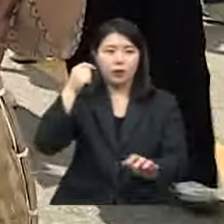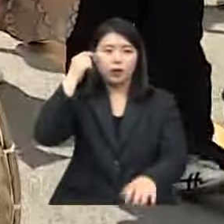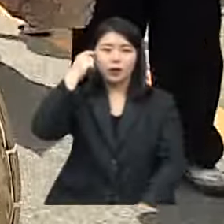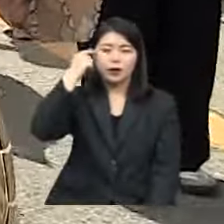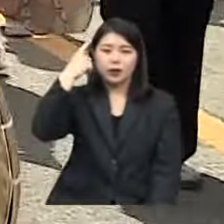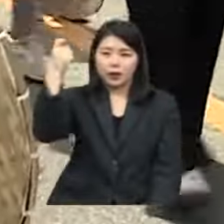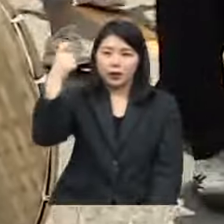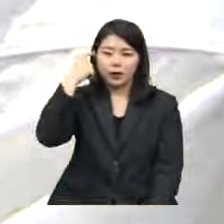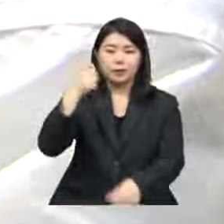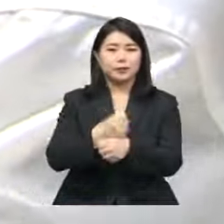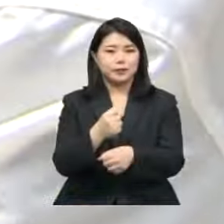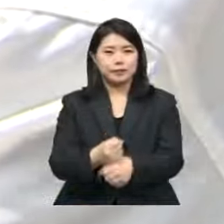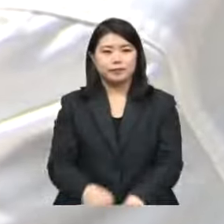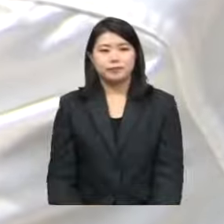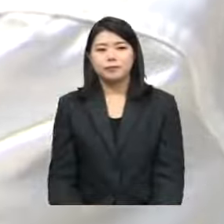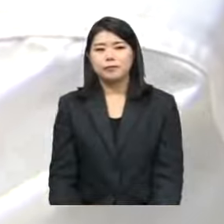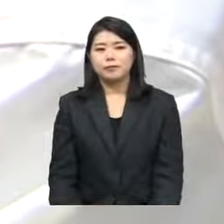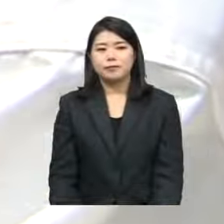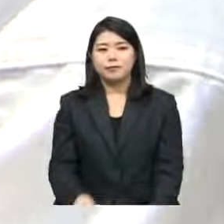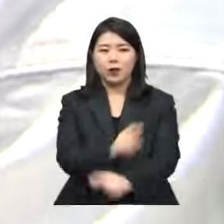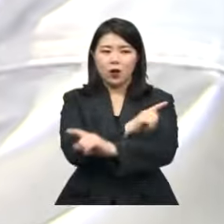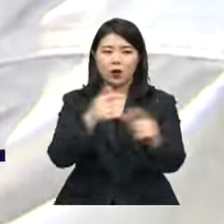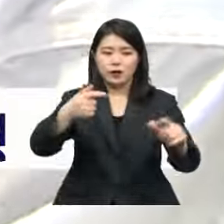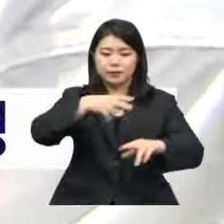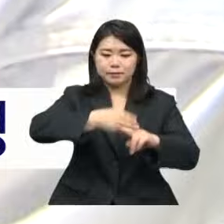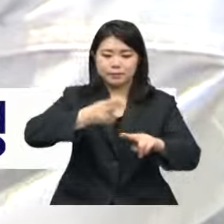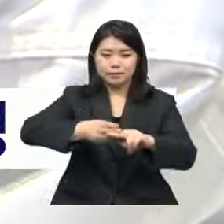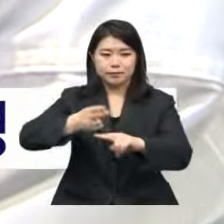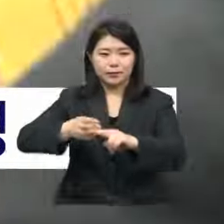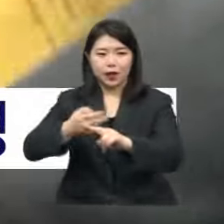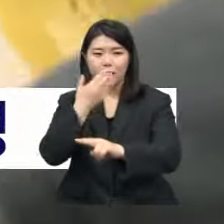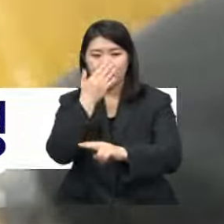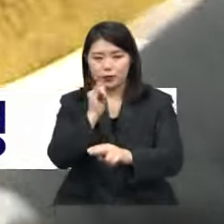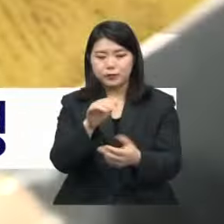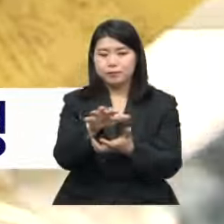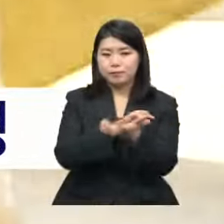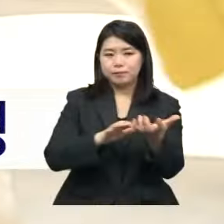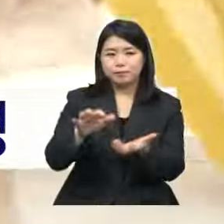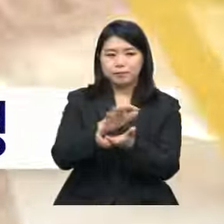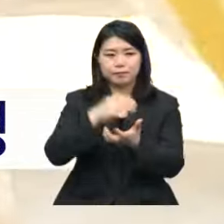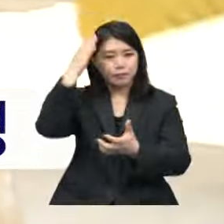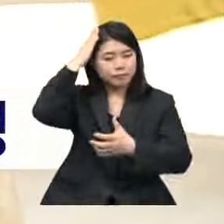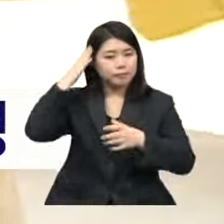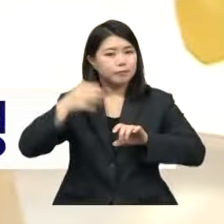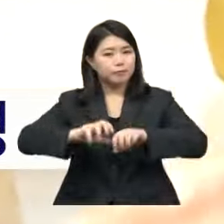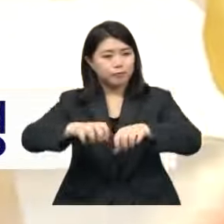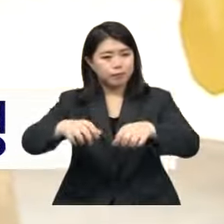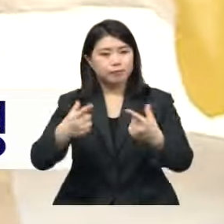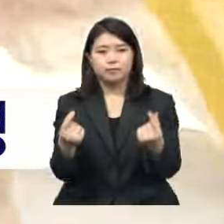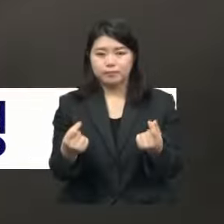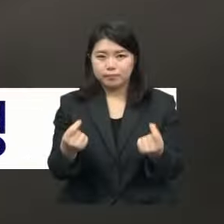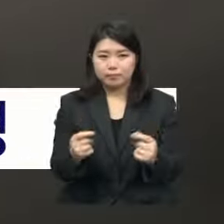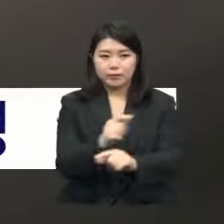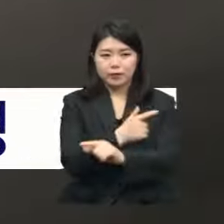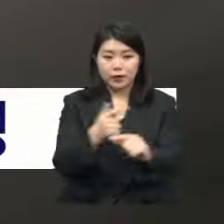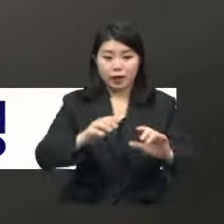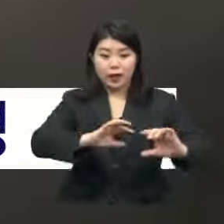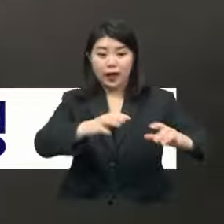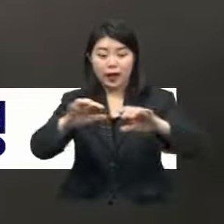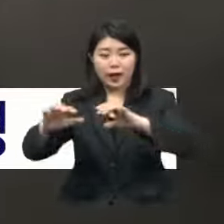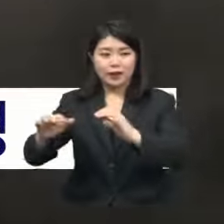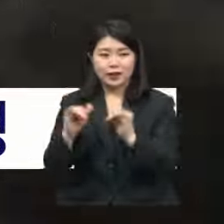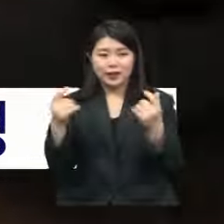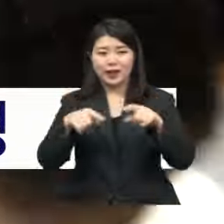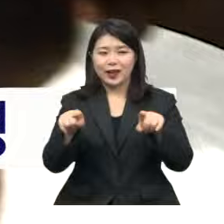시간을 보냅니다. 다양한 식재료가 모여서 조화로운 맛을 내는 김밥처럼 여러 나라 사람들이 힘을